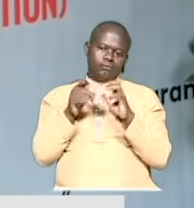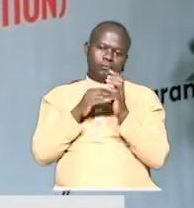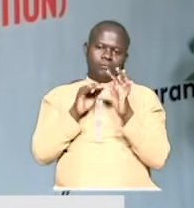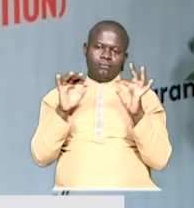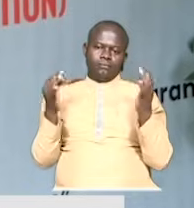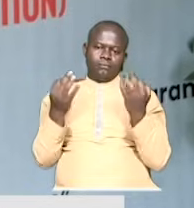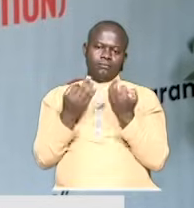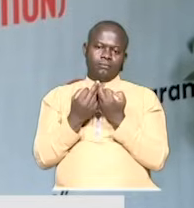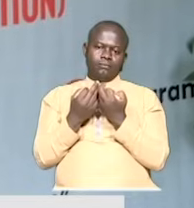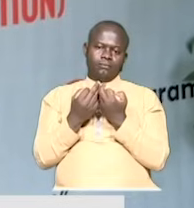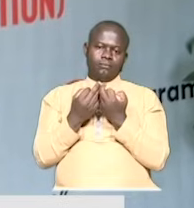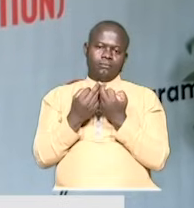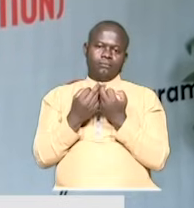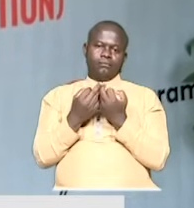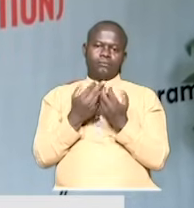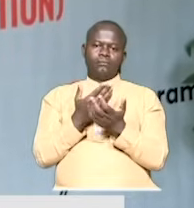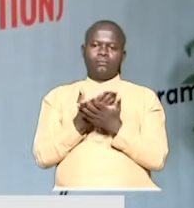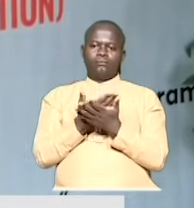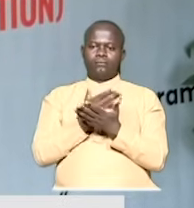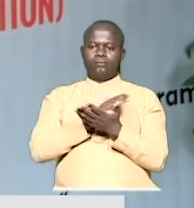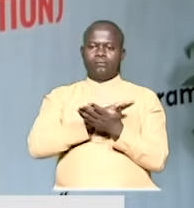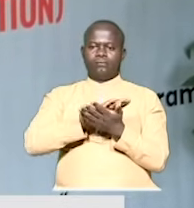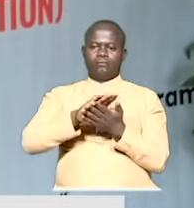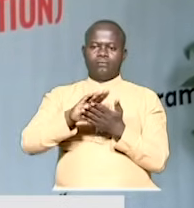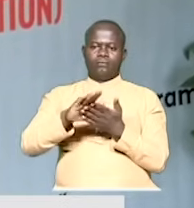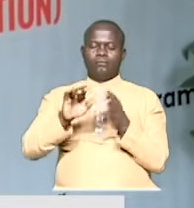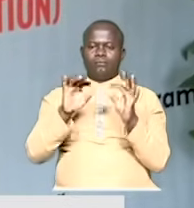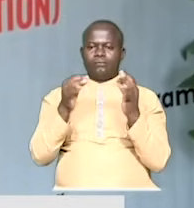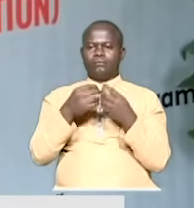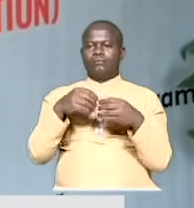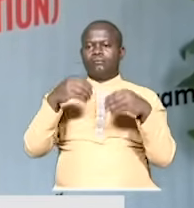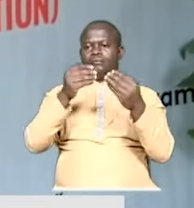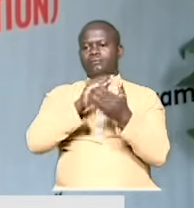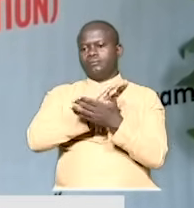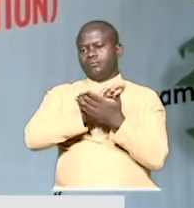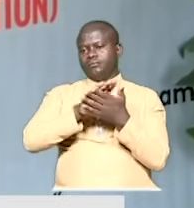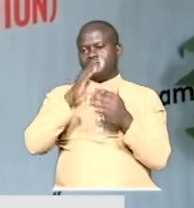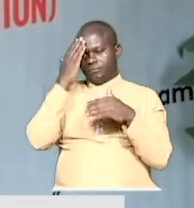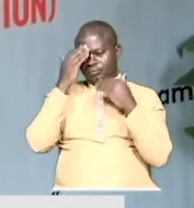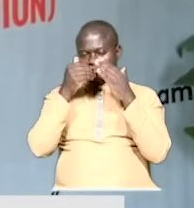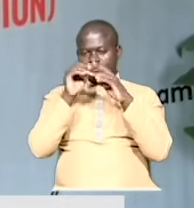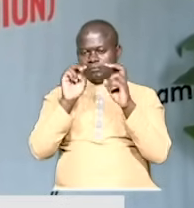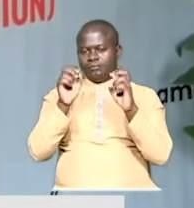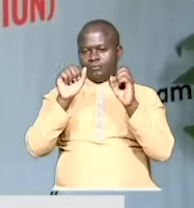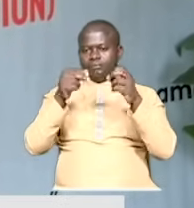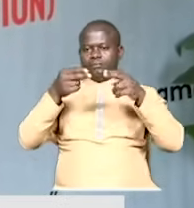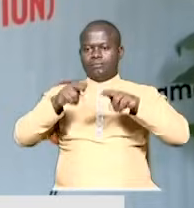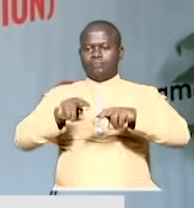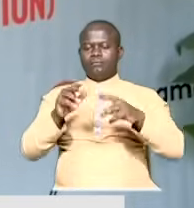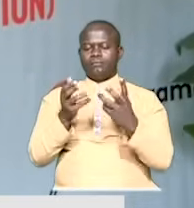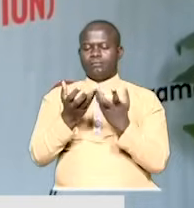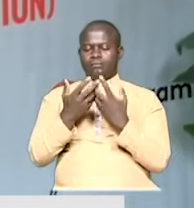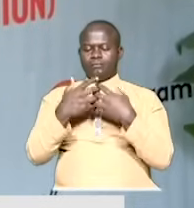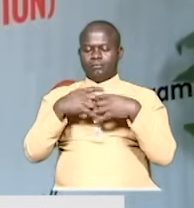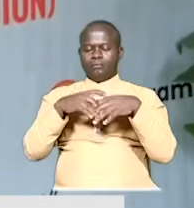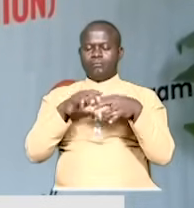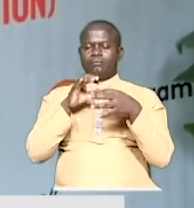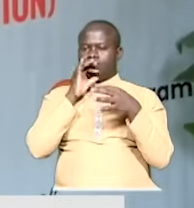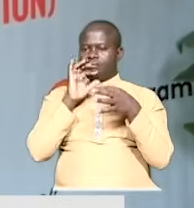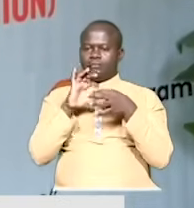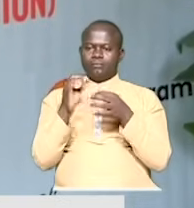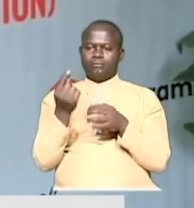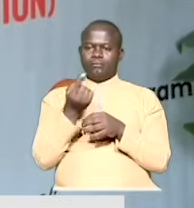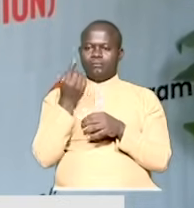umuryango usaba imbabazi, umuryango utanga imbabazi kugira ngo habeho bwa bumwe n'ubudaheranwa